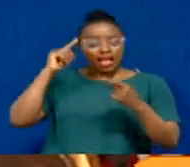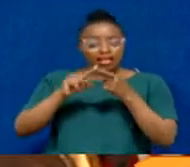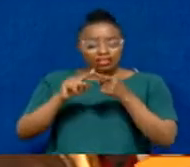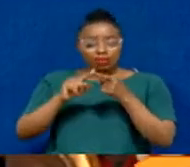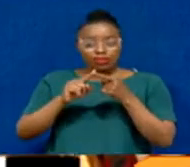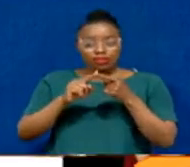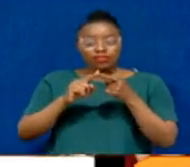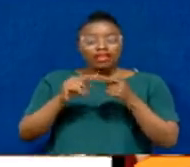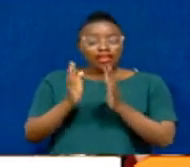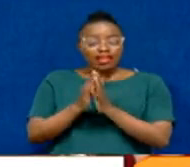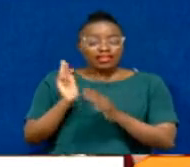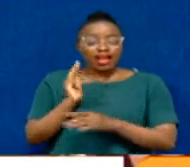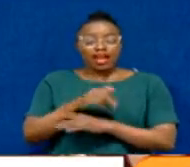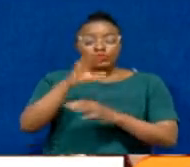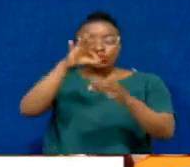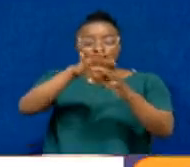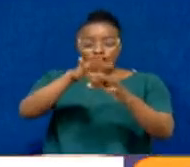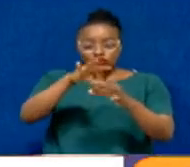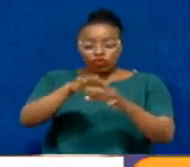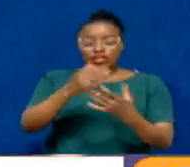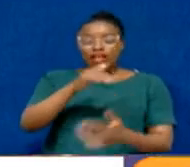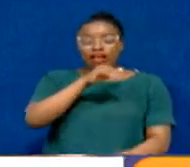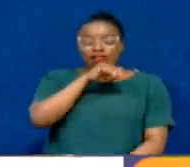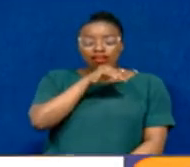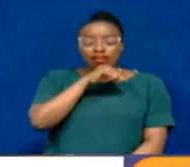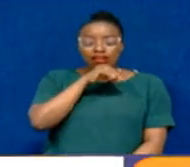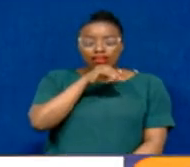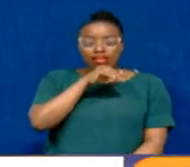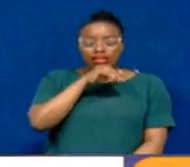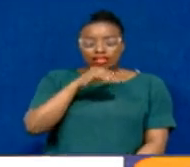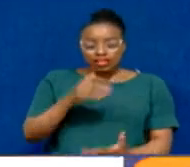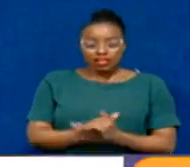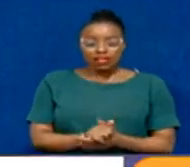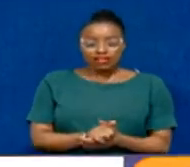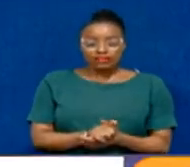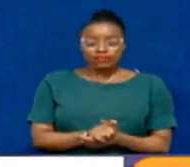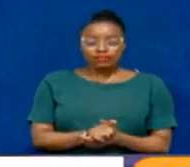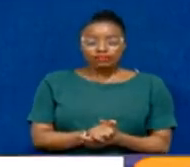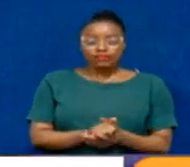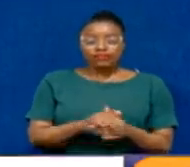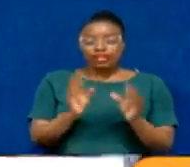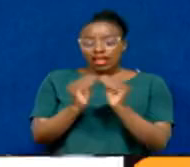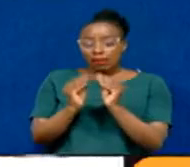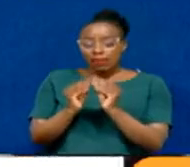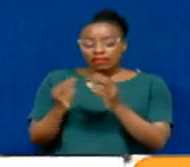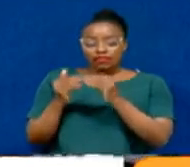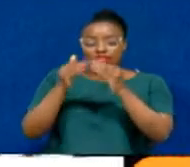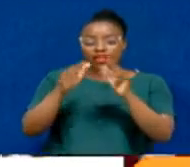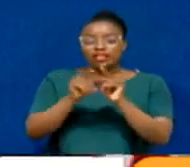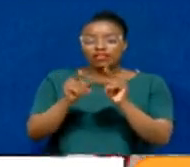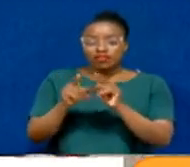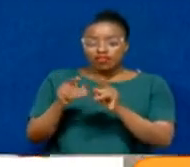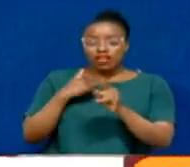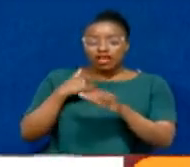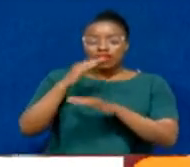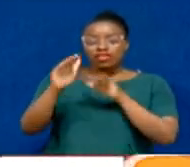Azimio, na sisi tunachagua Raila Amolo Odinga. At a function, the leaders took on